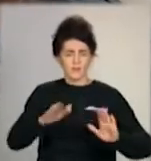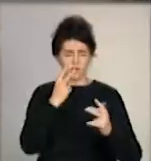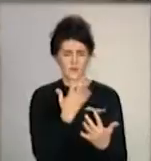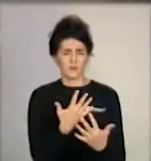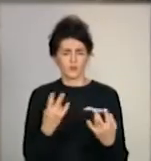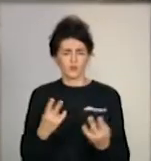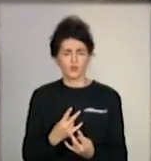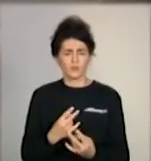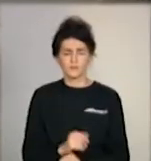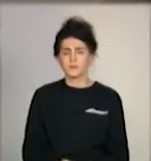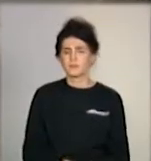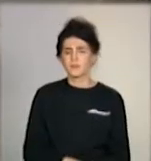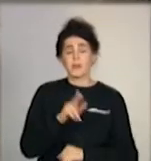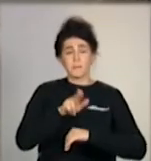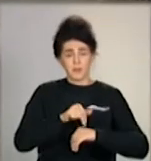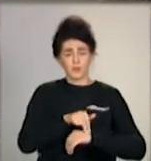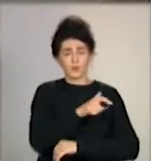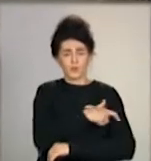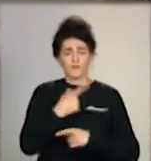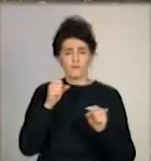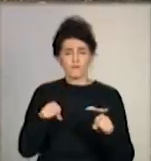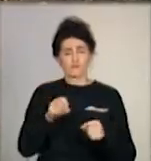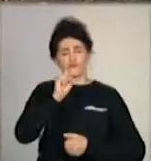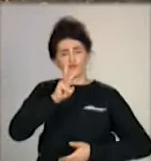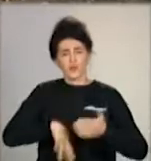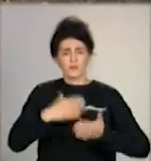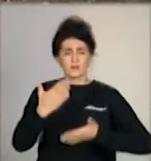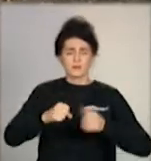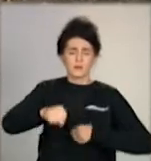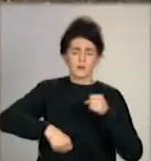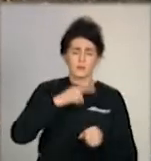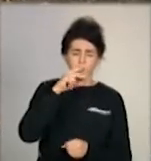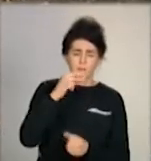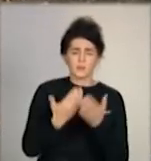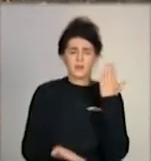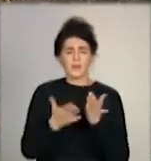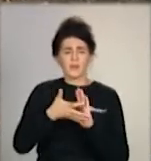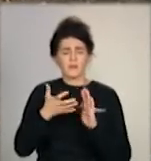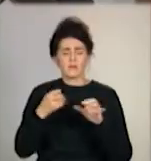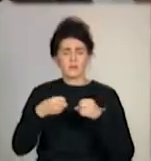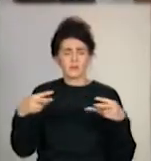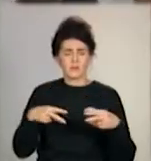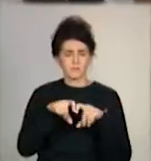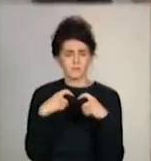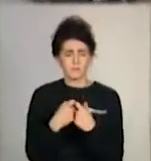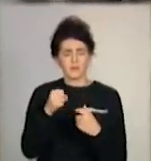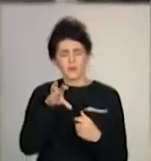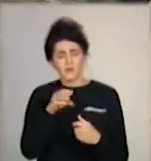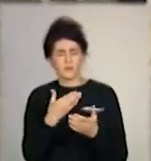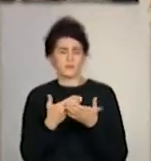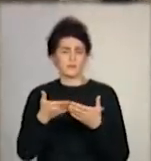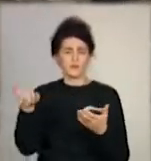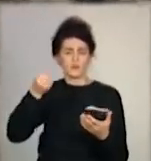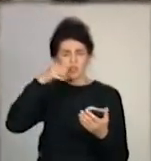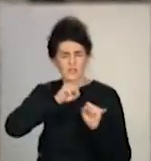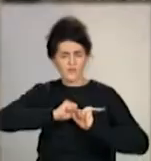велосипед. Патрульні можуть оштрафувати велосипедистів за несправний транспорт або ж відсутність флікерів, ліхтаря чи клаксона. А грубі